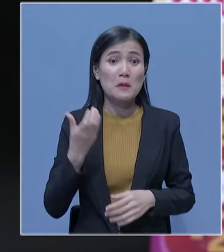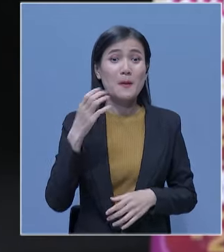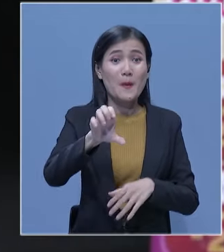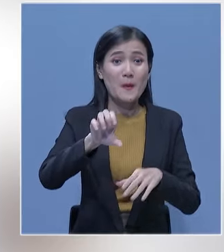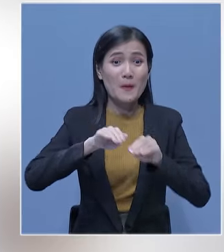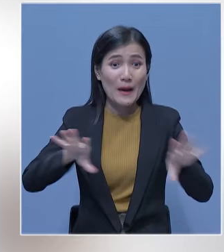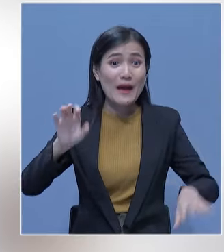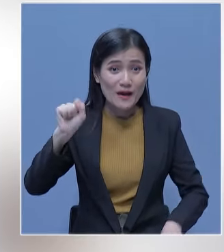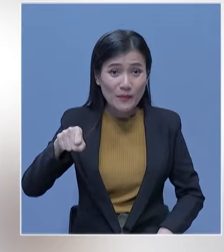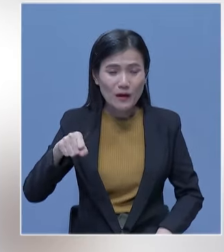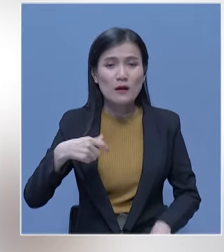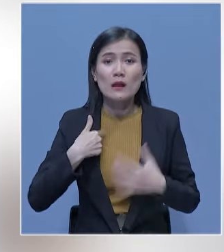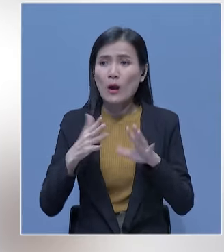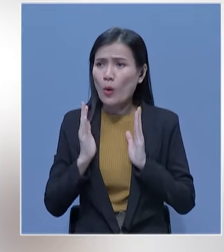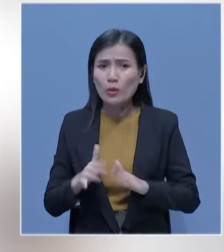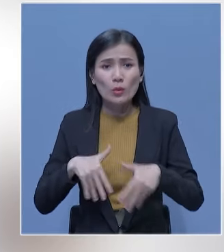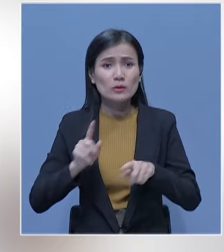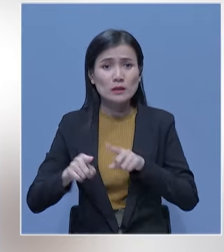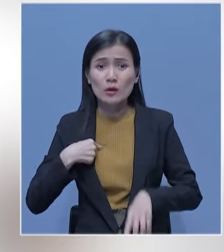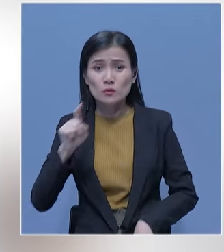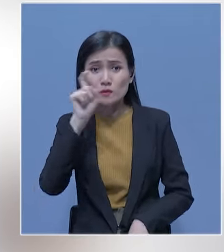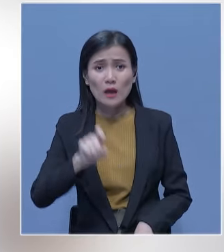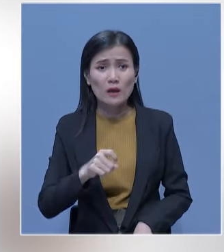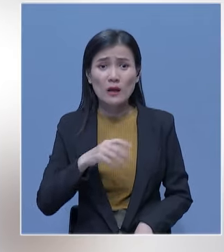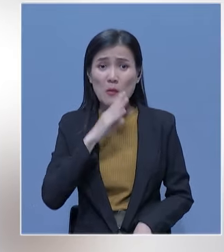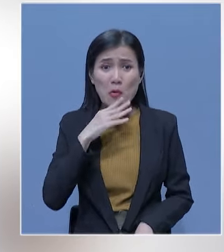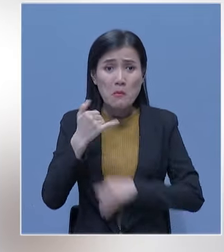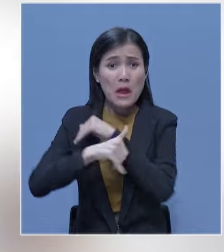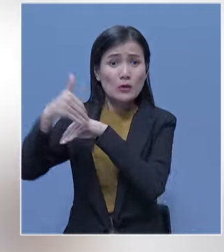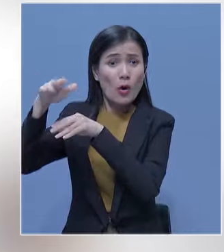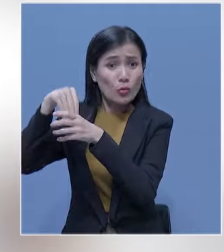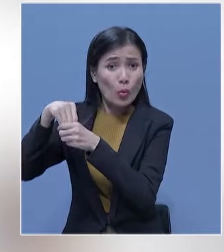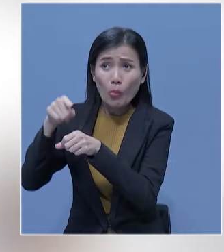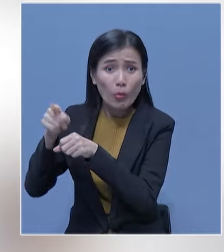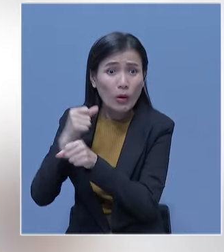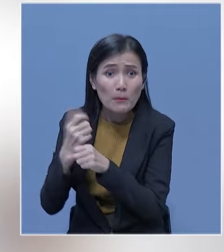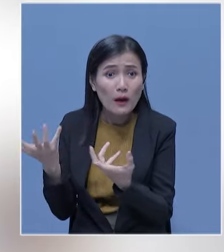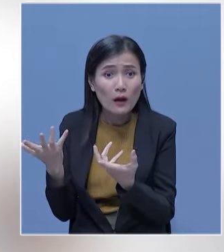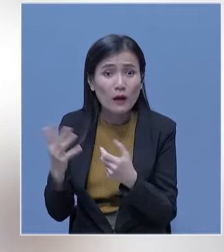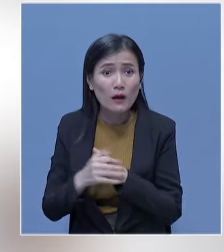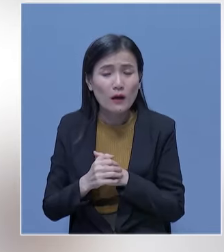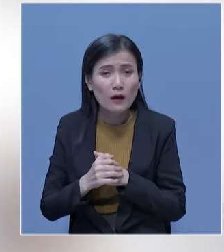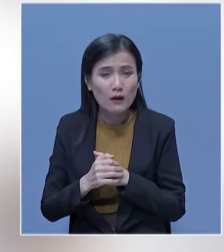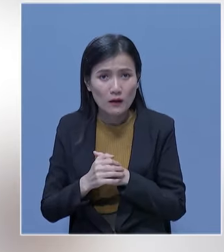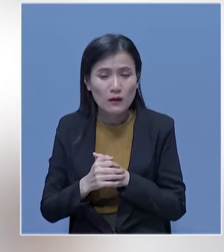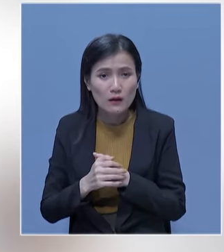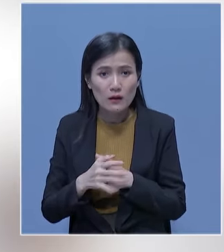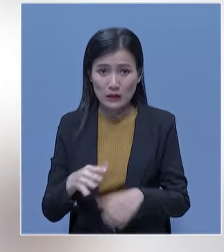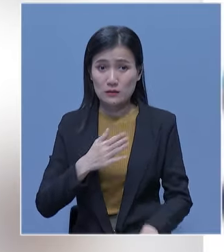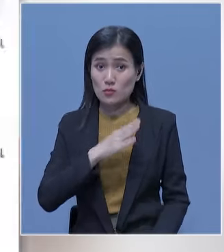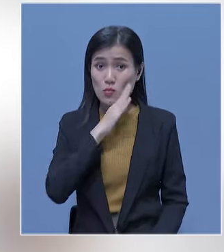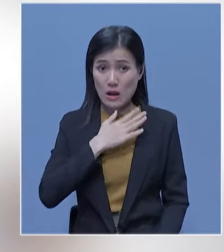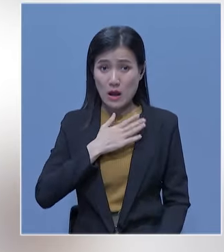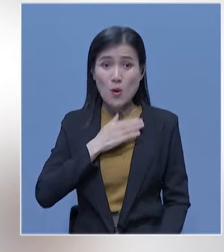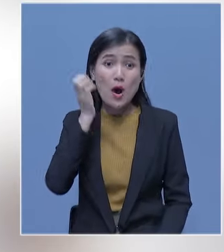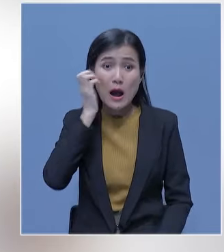ก็มีคำถามเกิดขึ้นตามมามากมายเช่นอ้าวถ้าอยู่ต่างประเทศล่ะจะทำยังไงนะครับหรือคนที่ไปลงทะเบียนซิ